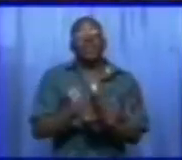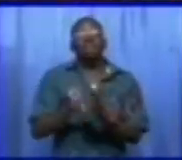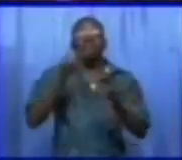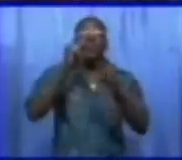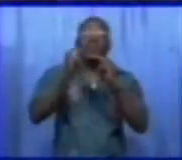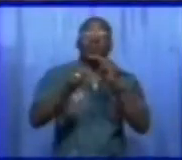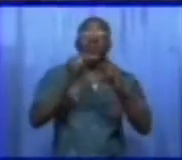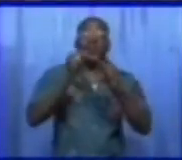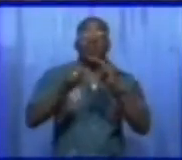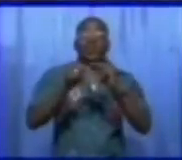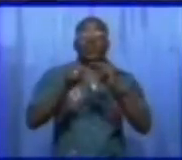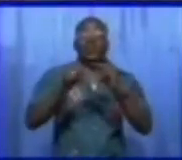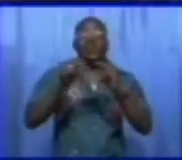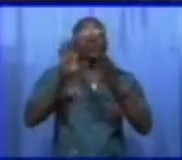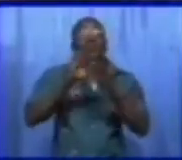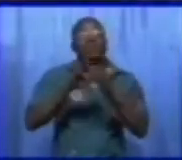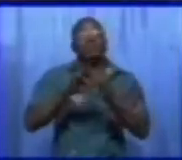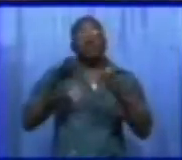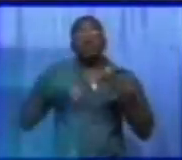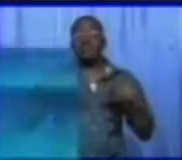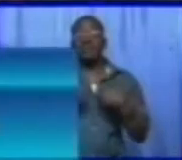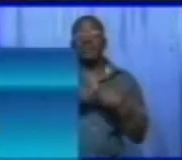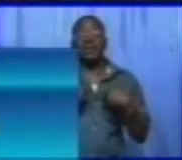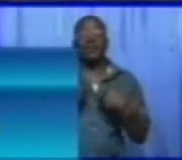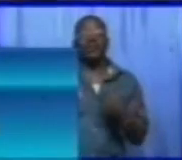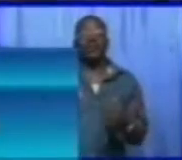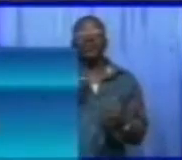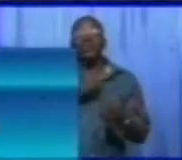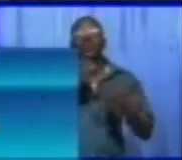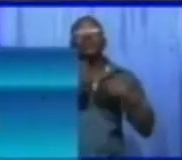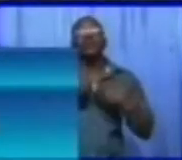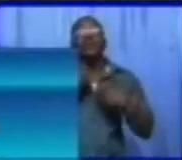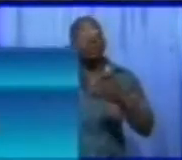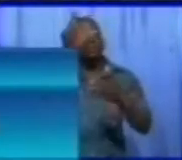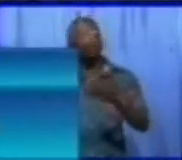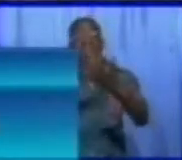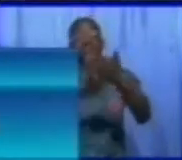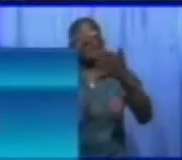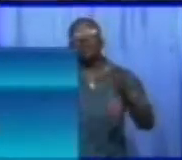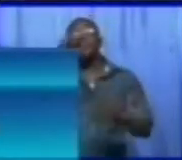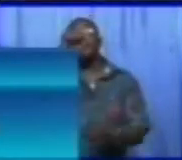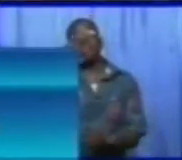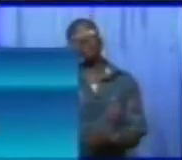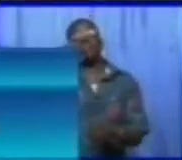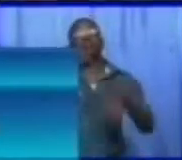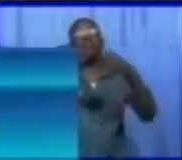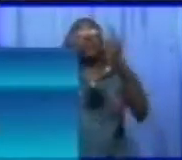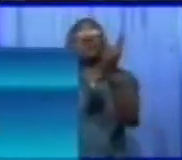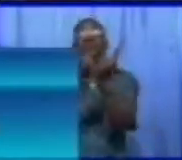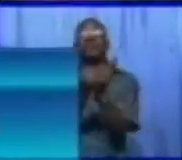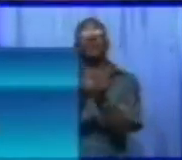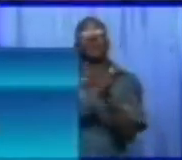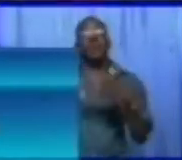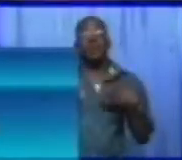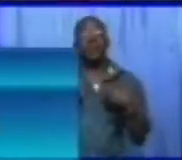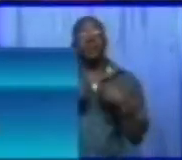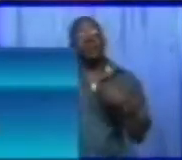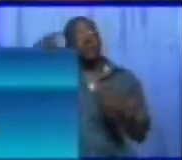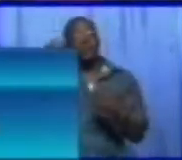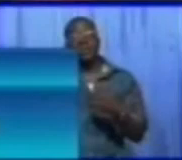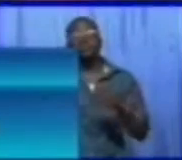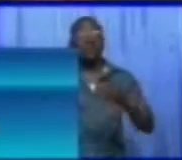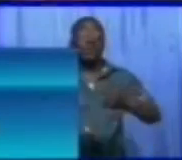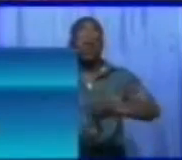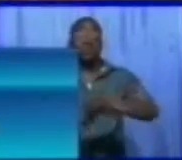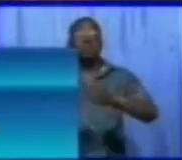niveau des espèces, on a ce qu'on appelle une liste A qui regroupe l'ensemble des espèces dites intégralement